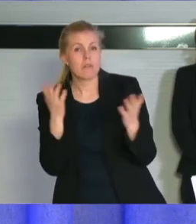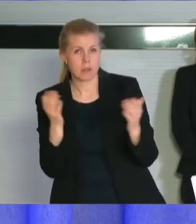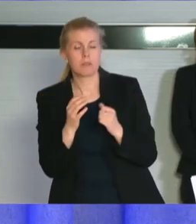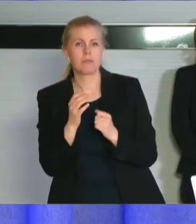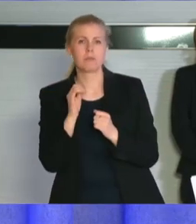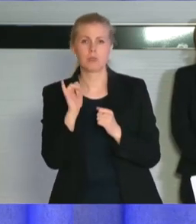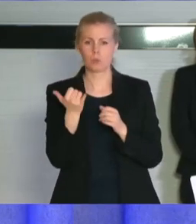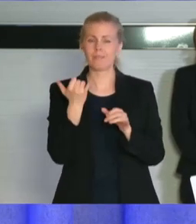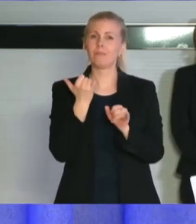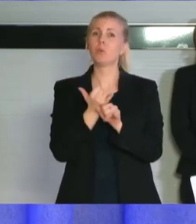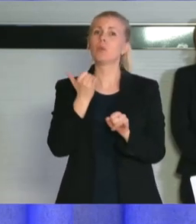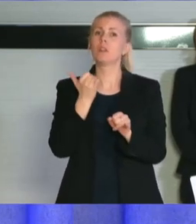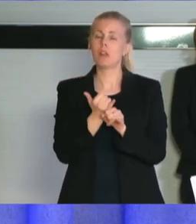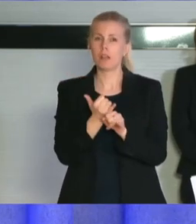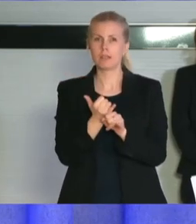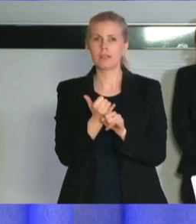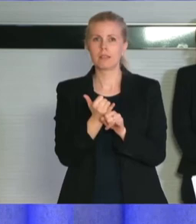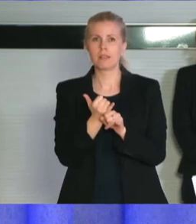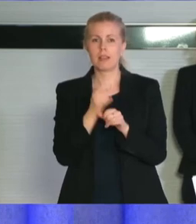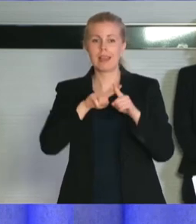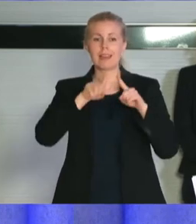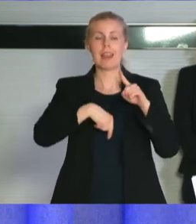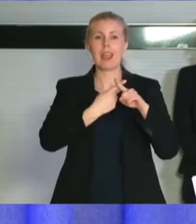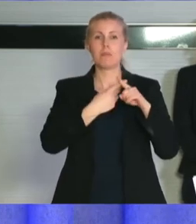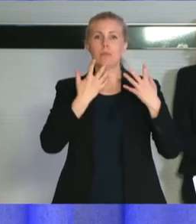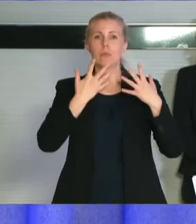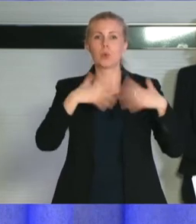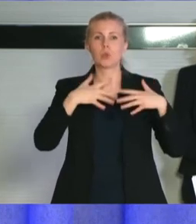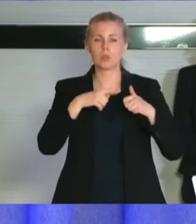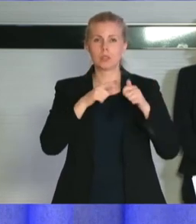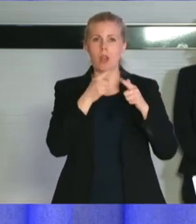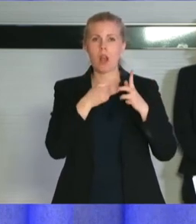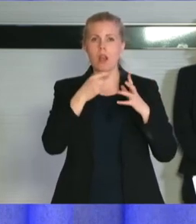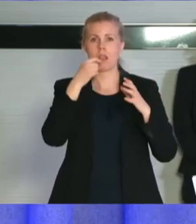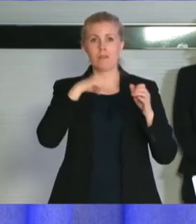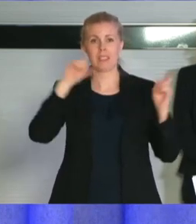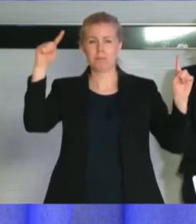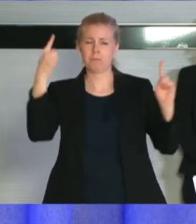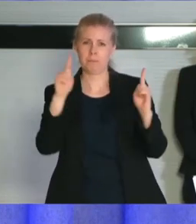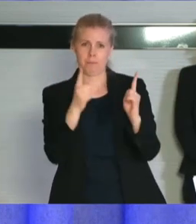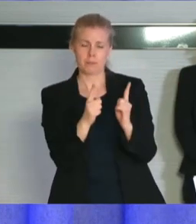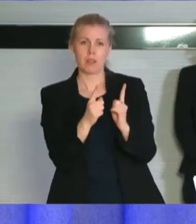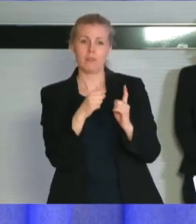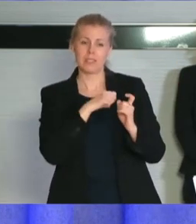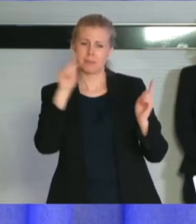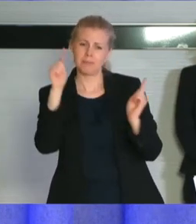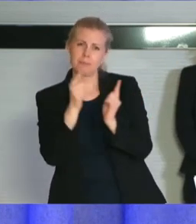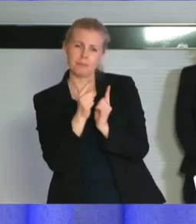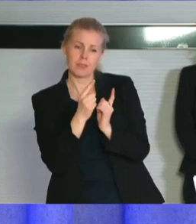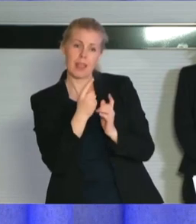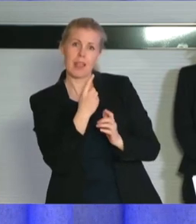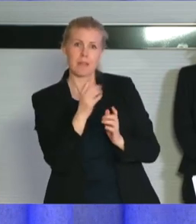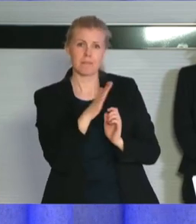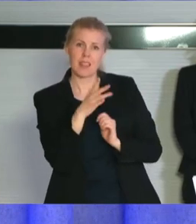hvordan vi klarer å få dette berømte reproduksjonstallet ned. Kommer vi ned mot 1? Så klarer vi, og